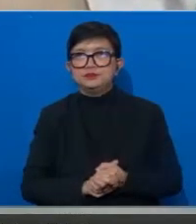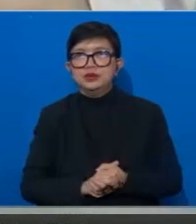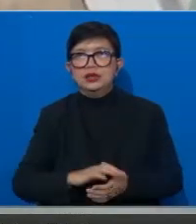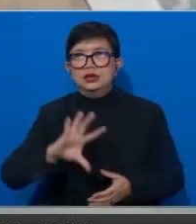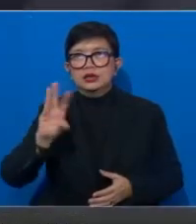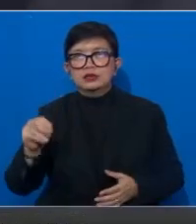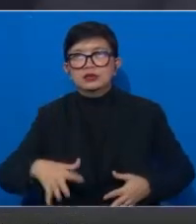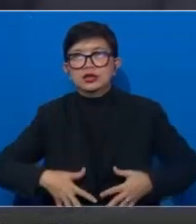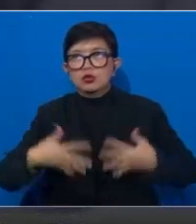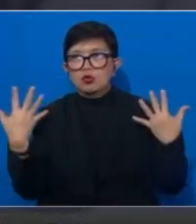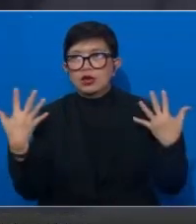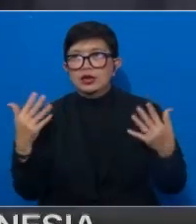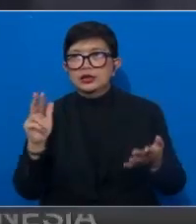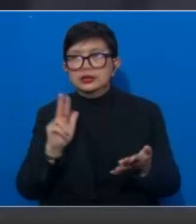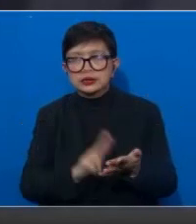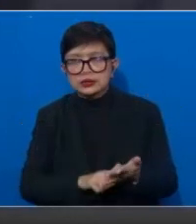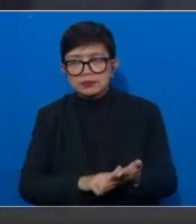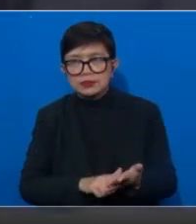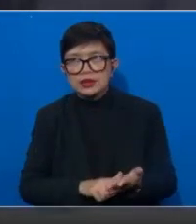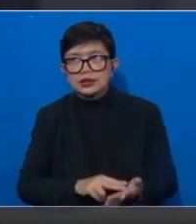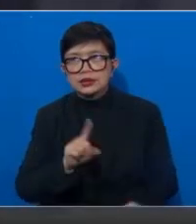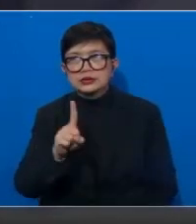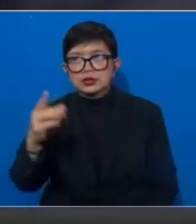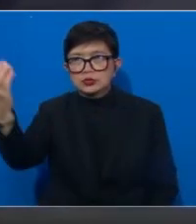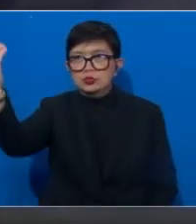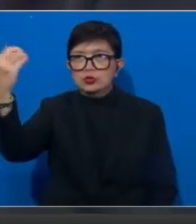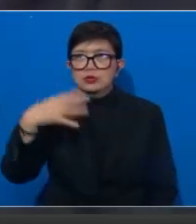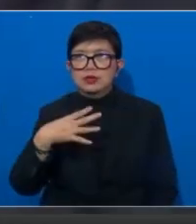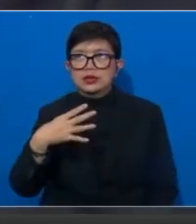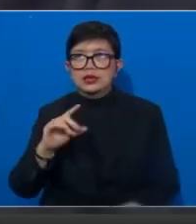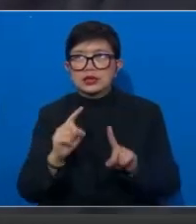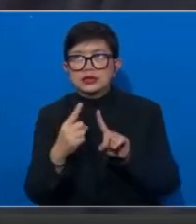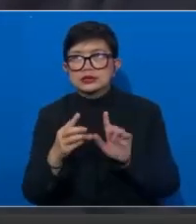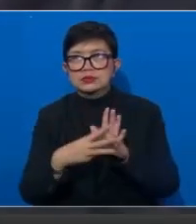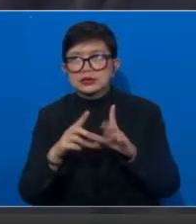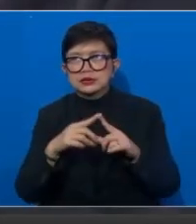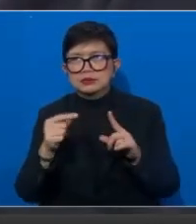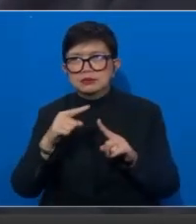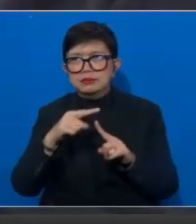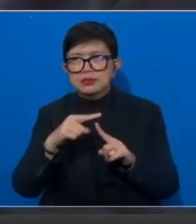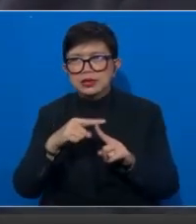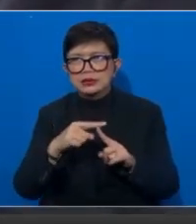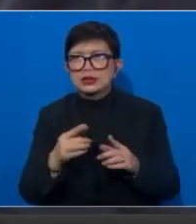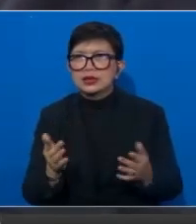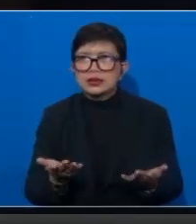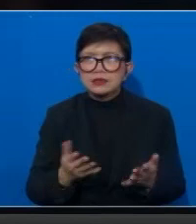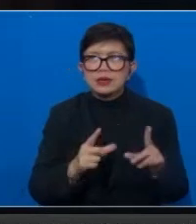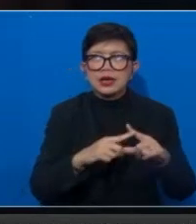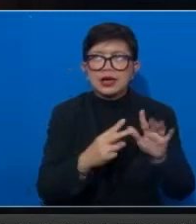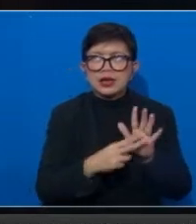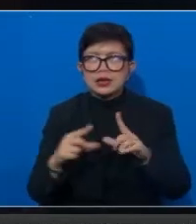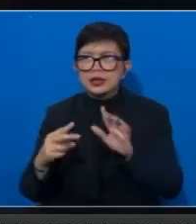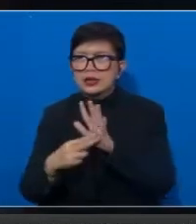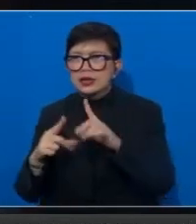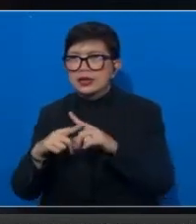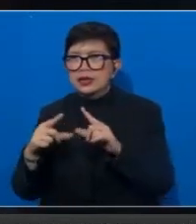juga menetapkan 1 Ramadan pada hari Senin 11 Maret. Penetapan 1 Ramadan 1445